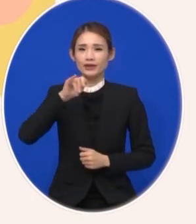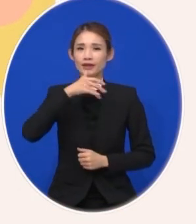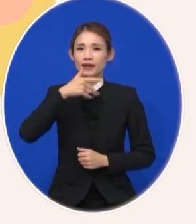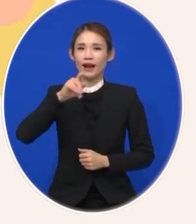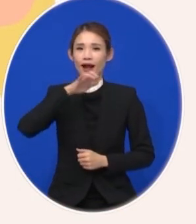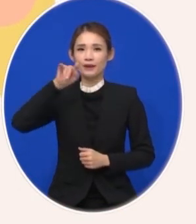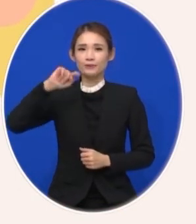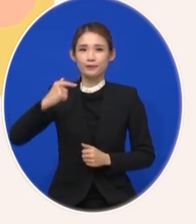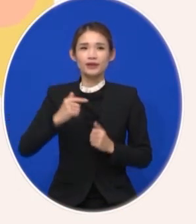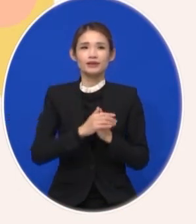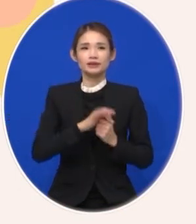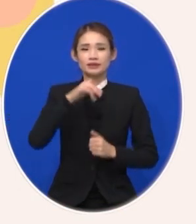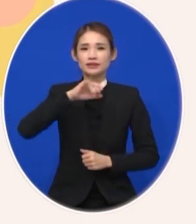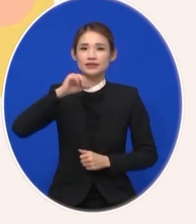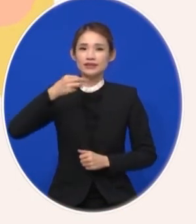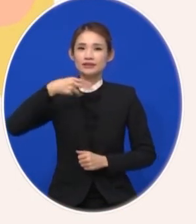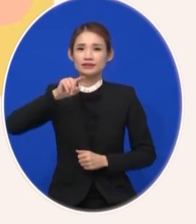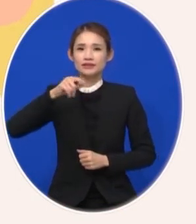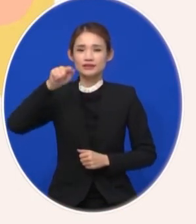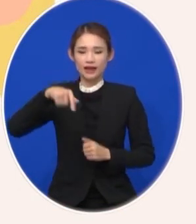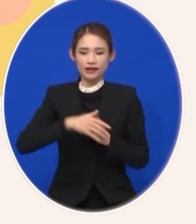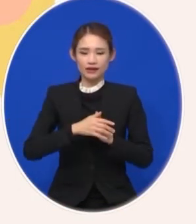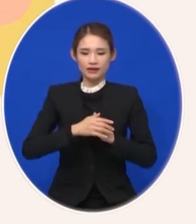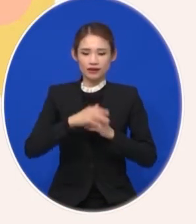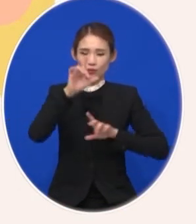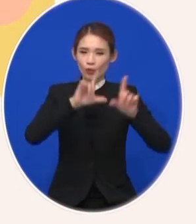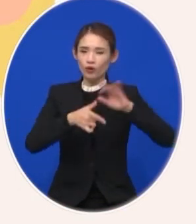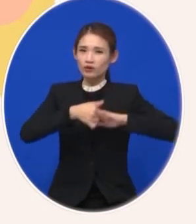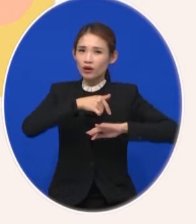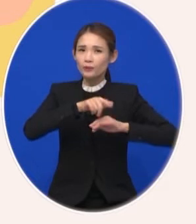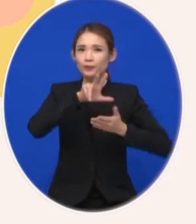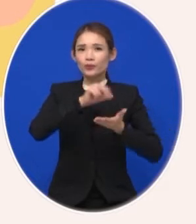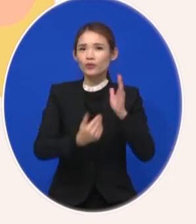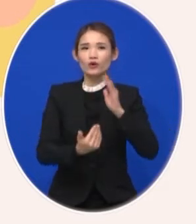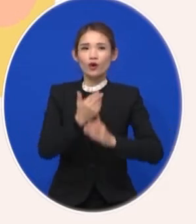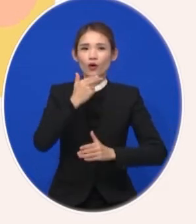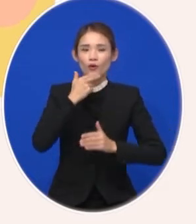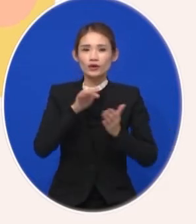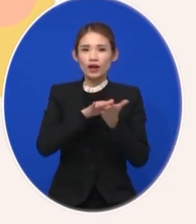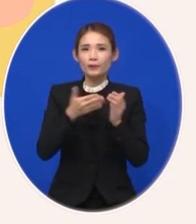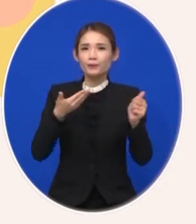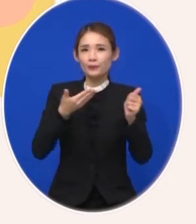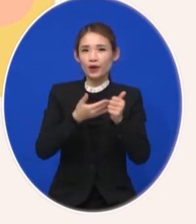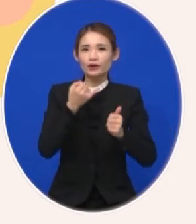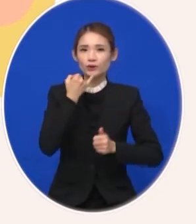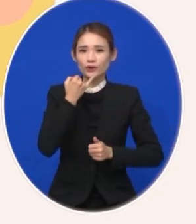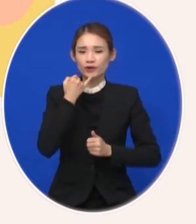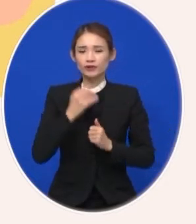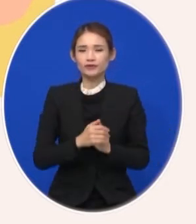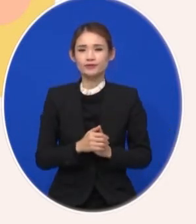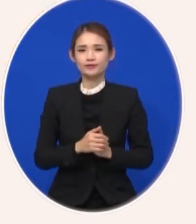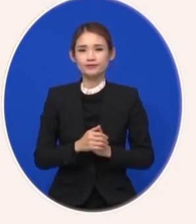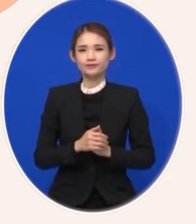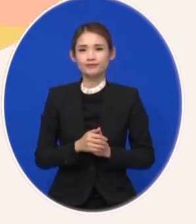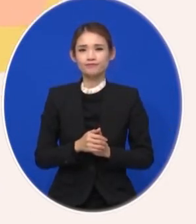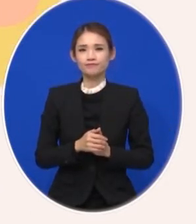페니라민과 지르텍은 기형 가능성이 거의 없는 약으로 임신 중 많이 처방되는 약물들로 사용 가능합니다.